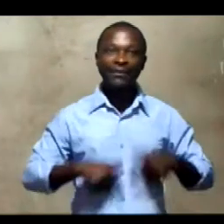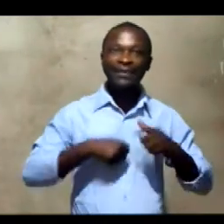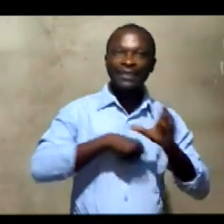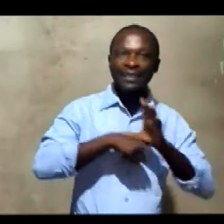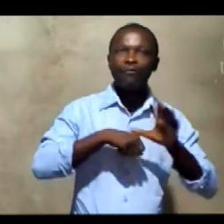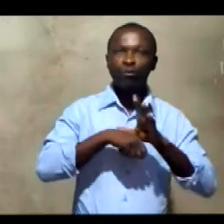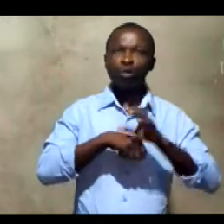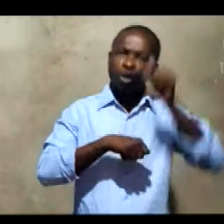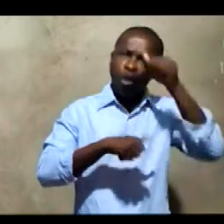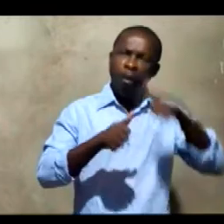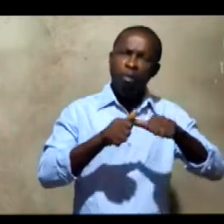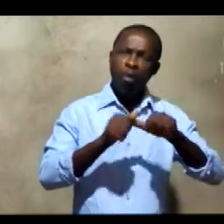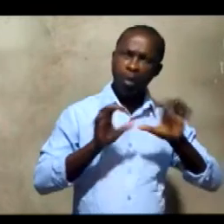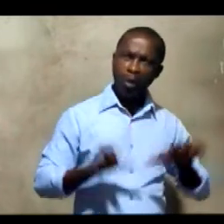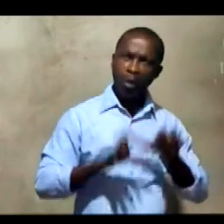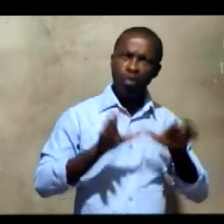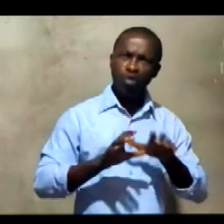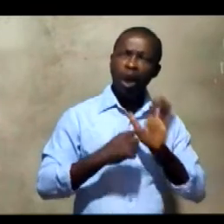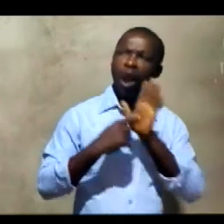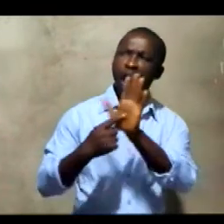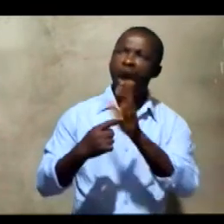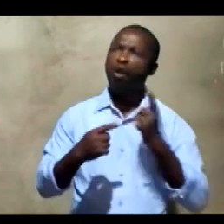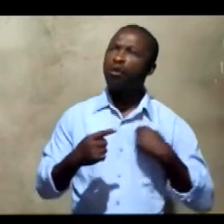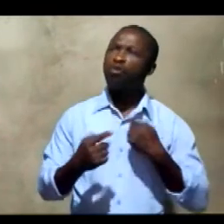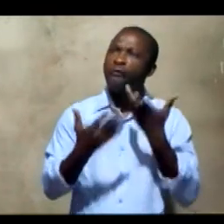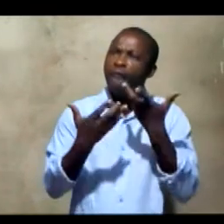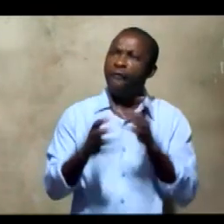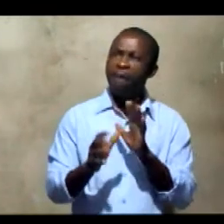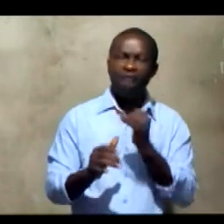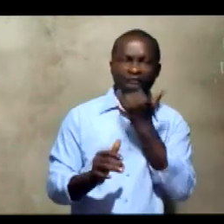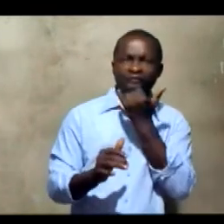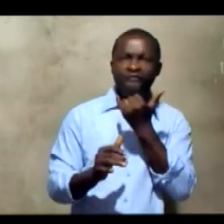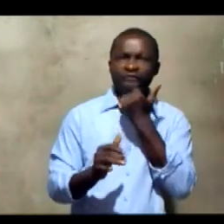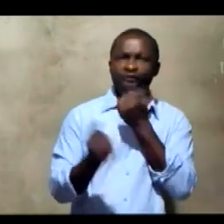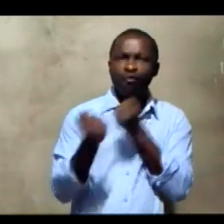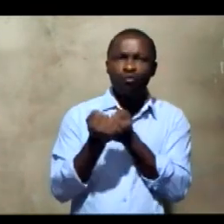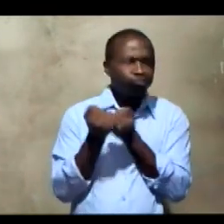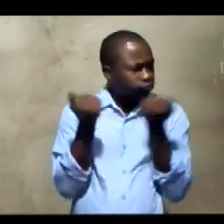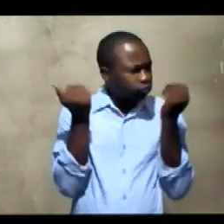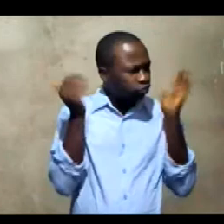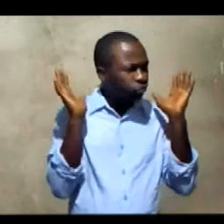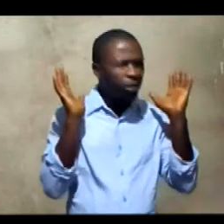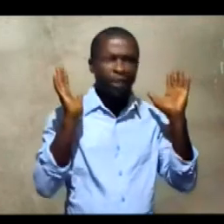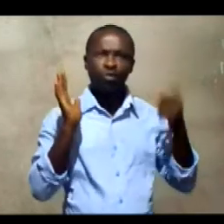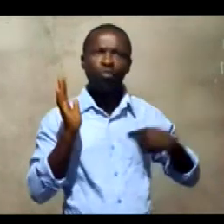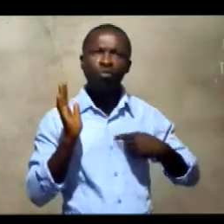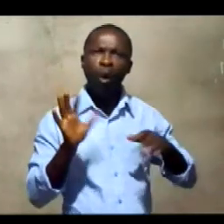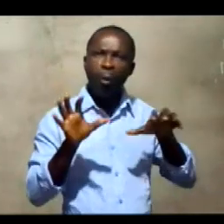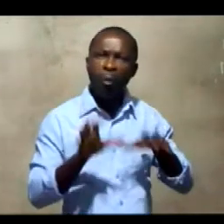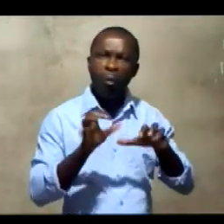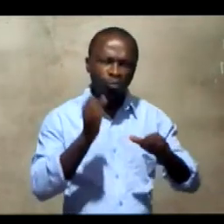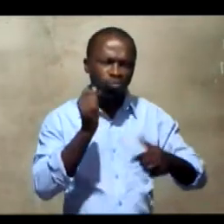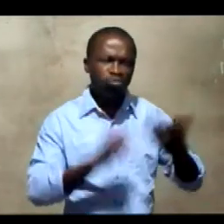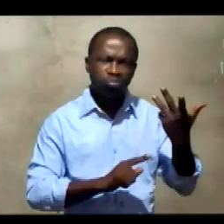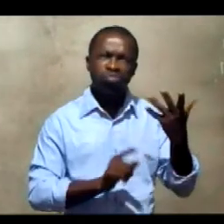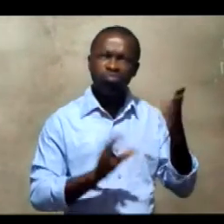leur rappeler le devoir de patriotisme qui implique, qui ne doivent pas, quelles que soient les conditions, participer à cette élection